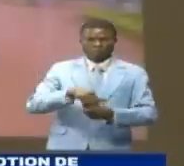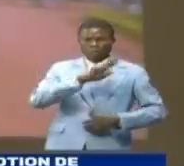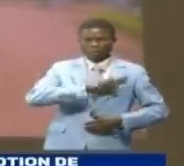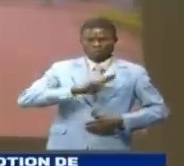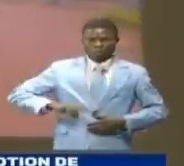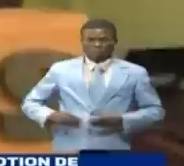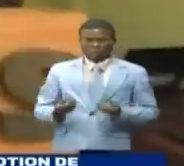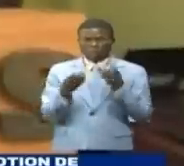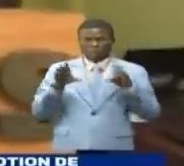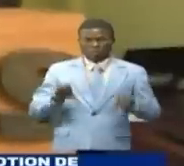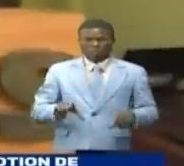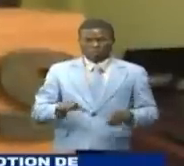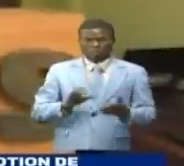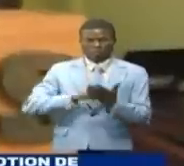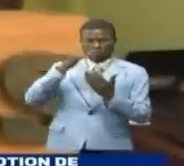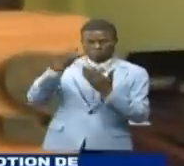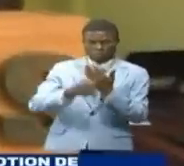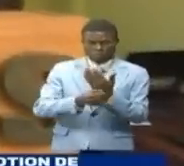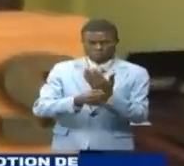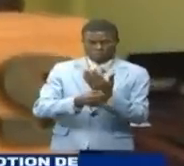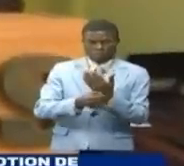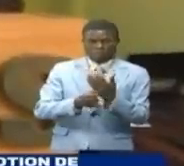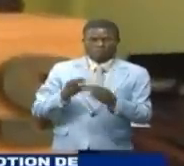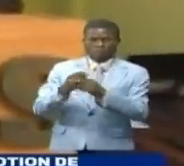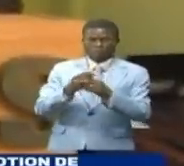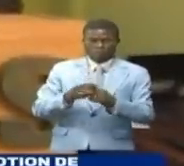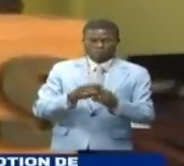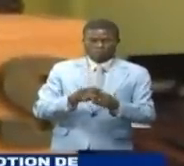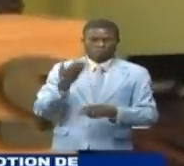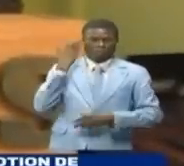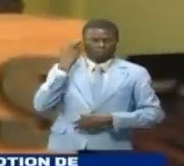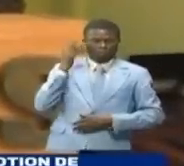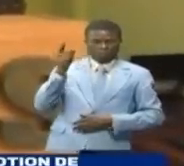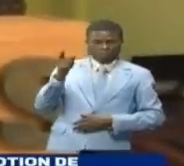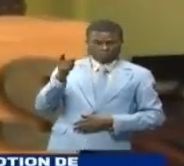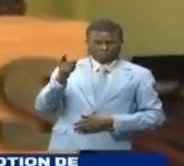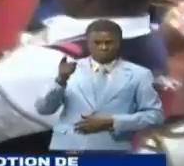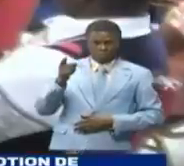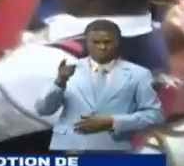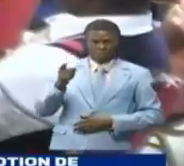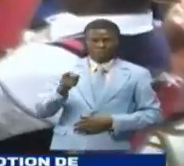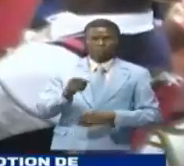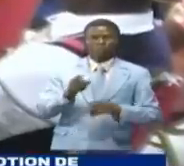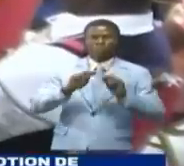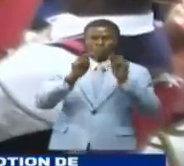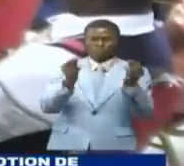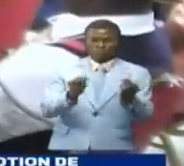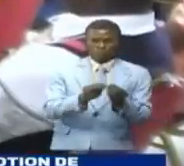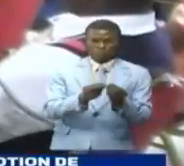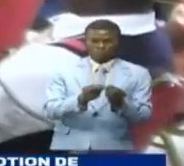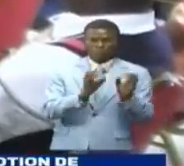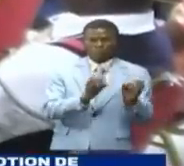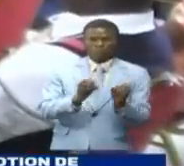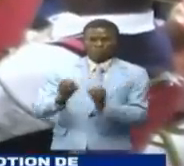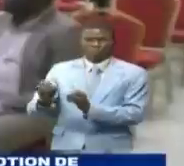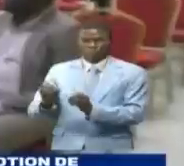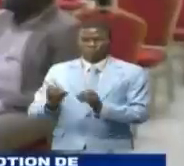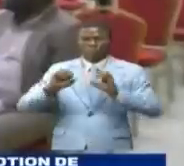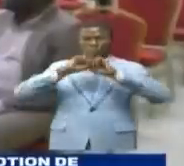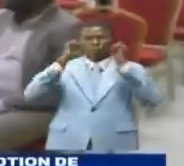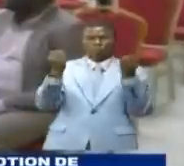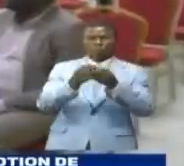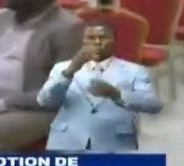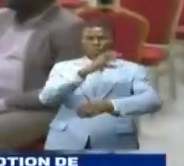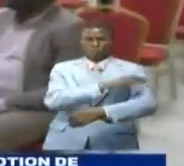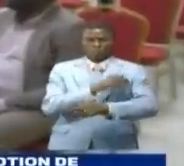démocratique du Congo. Ce projet, coordonné par Sylvain Toumba, a été mis sur pied par un consortium des 11 organisations de la société civile